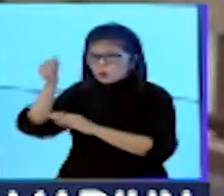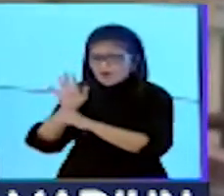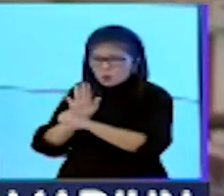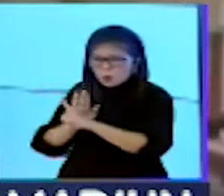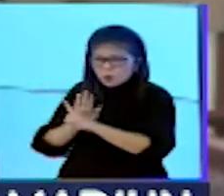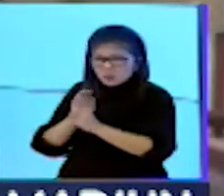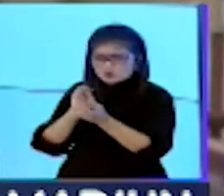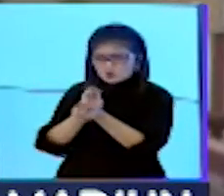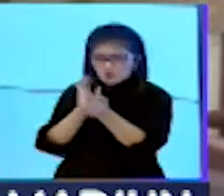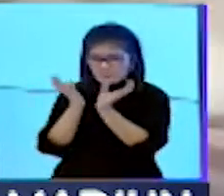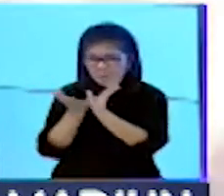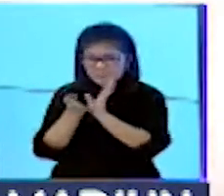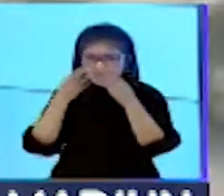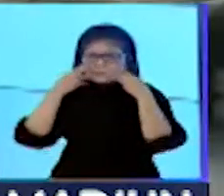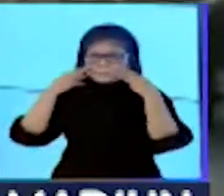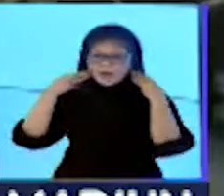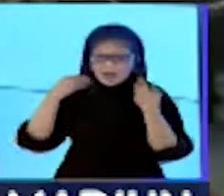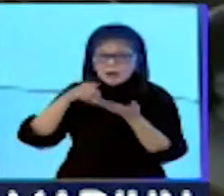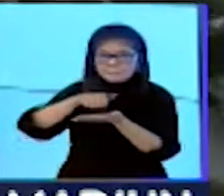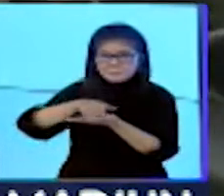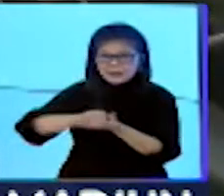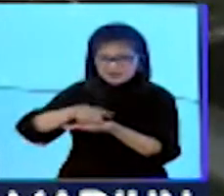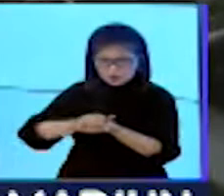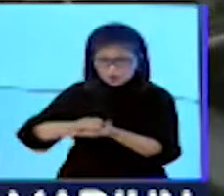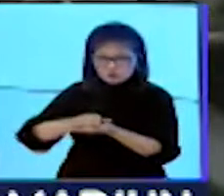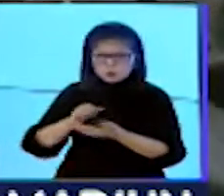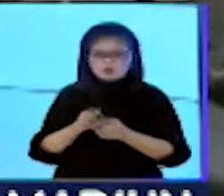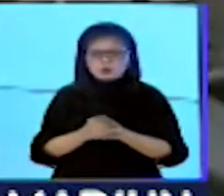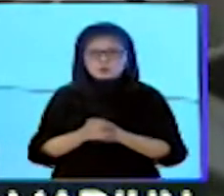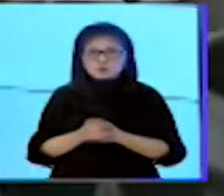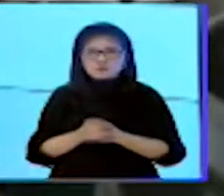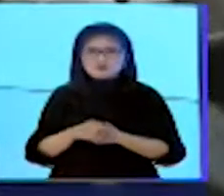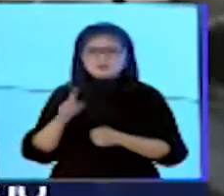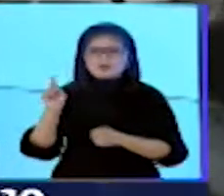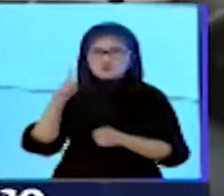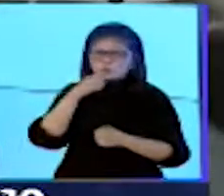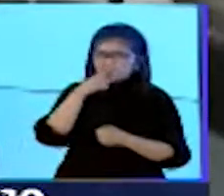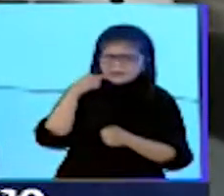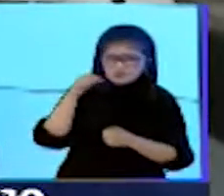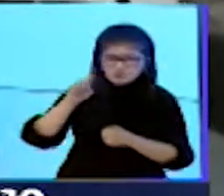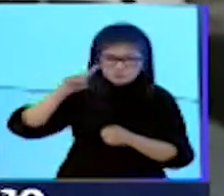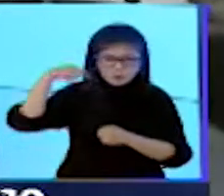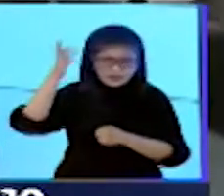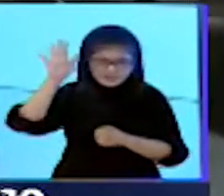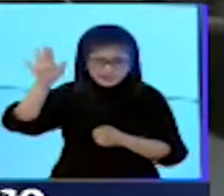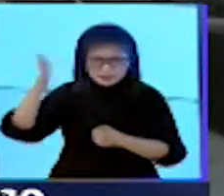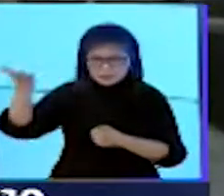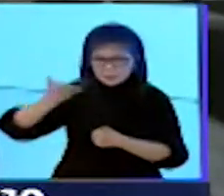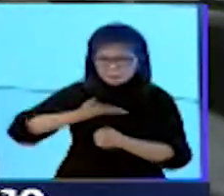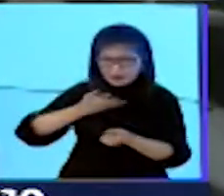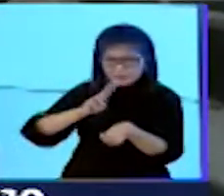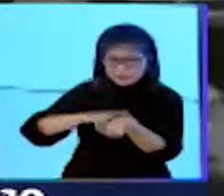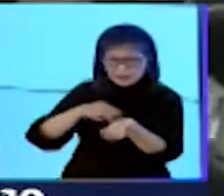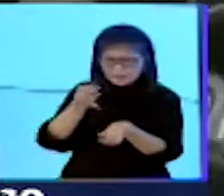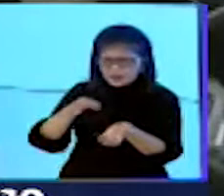Surabaya, Malang, dan Madiun. Oke, dalam satu minggu kami tidak bisa menerima pasien yang baru. Pasien baru yang